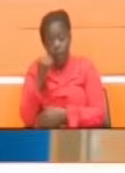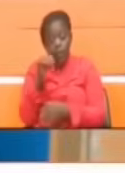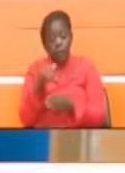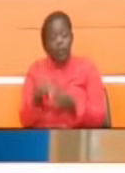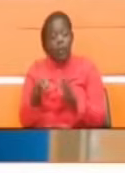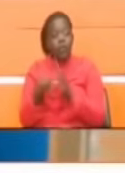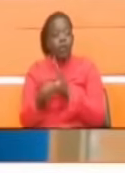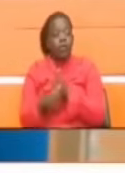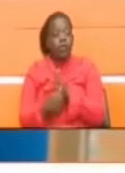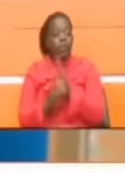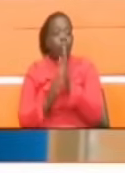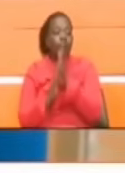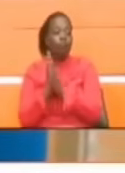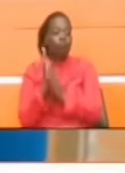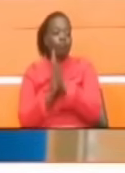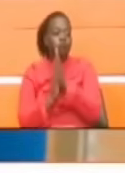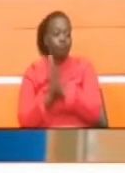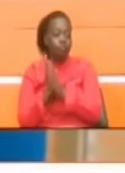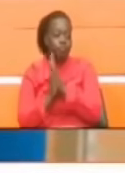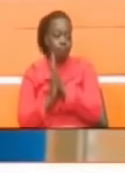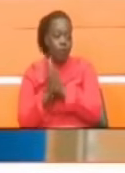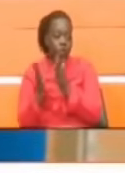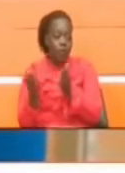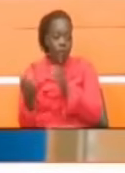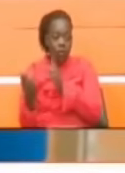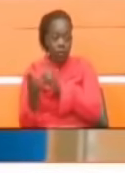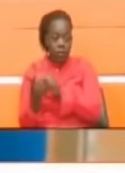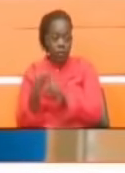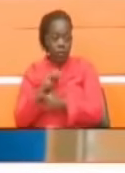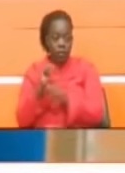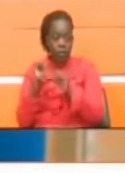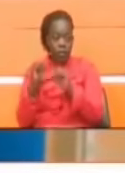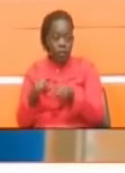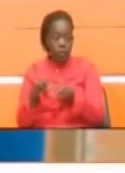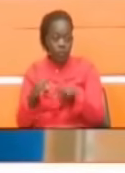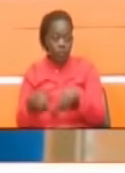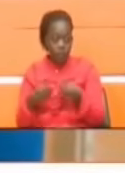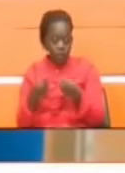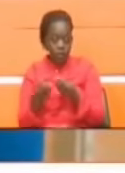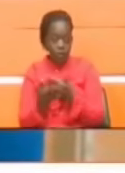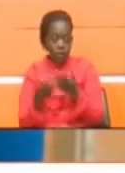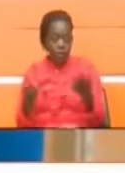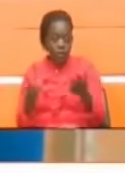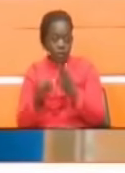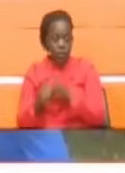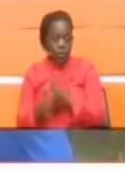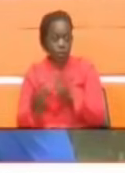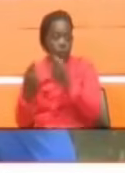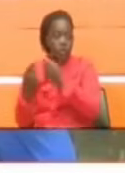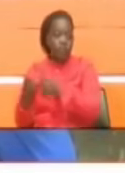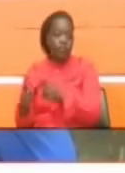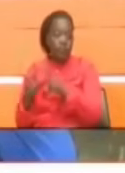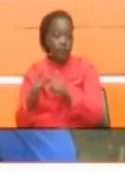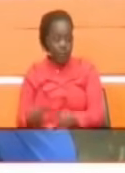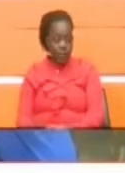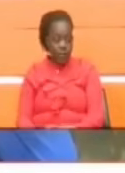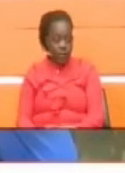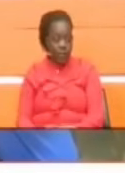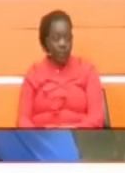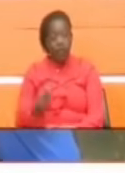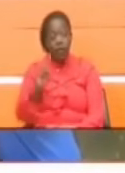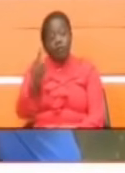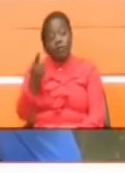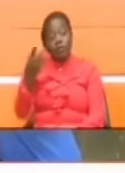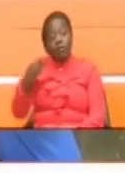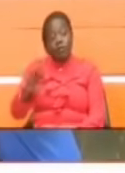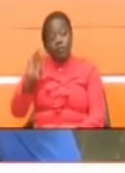So mutwettanire, mututuukirire, tujja kuba tubayamba mu nsonga ezo ez'enjawulo. Mu kusooka aba Water Quip nga